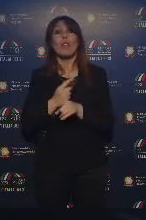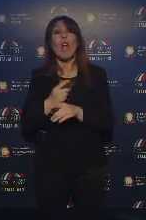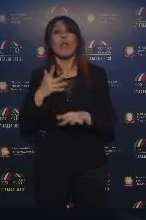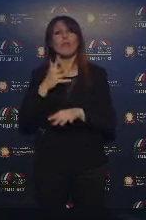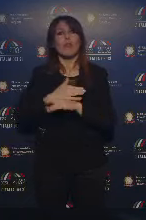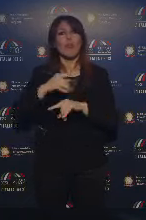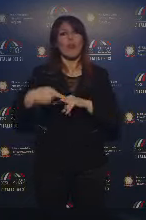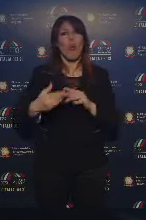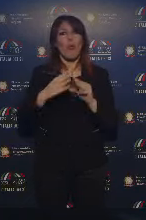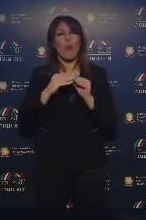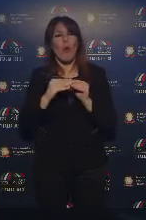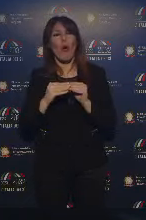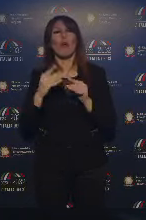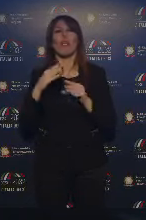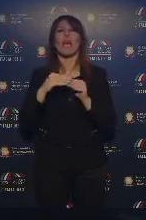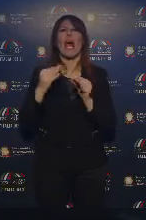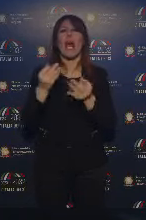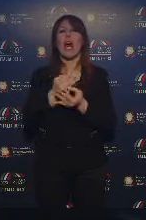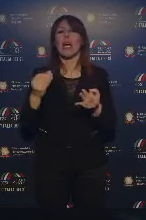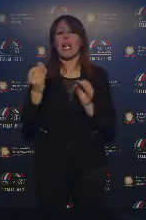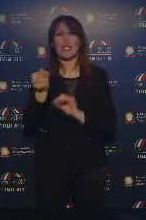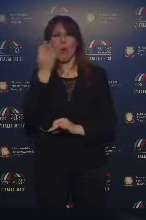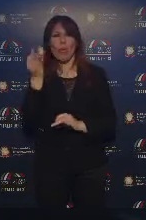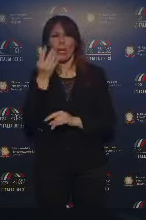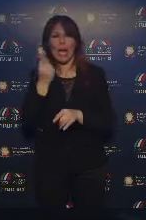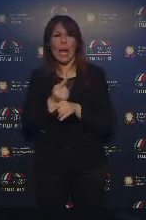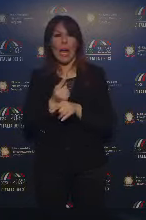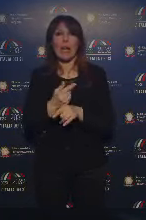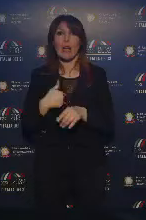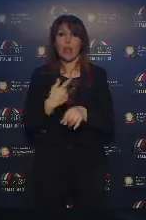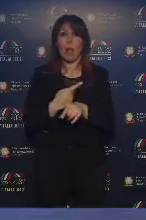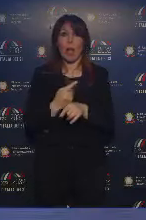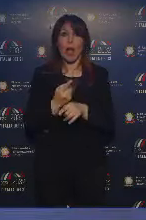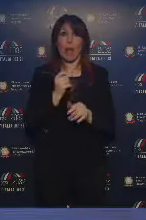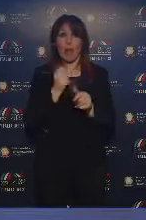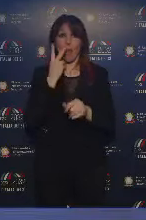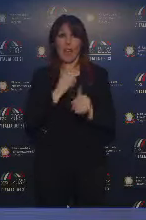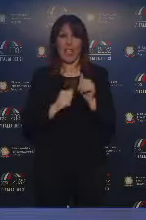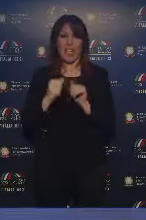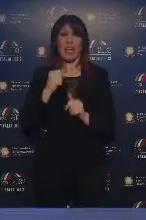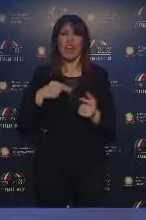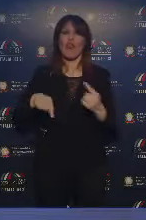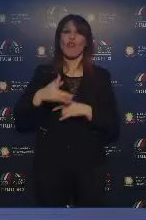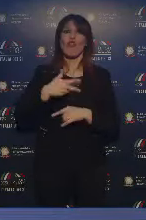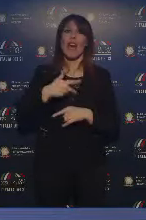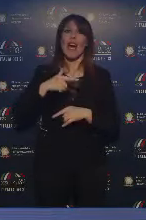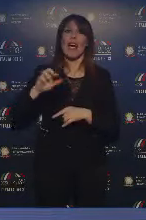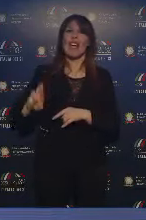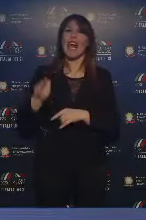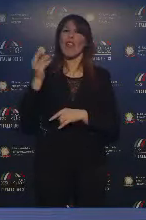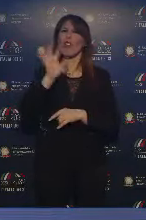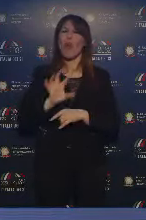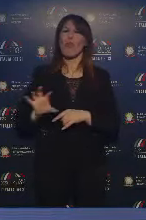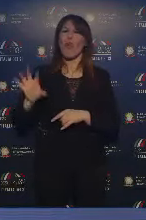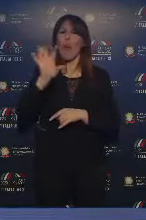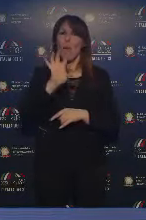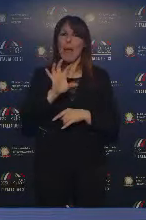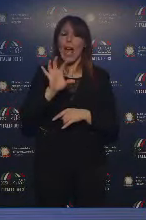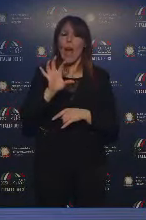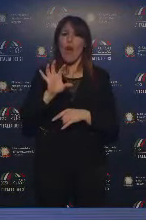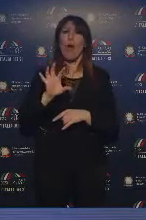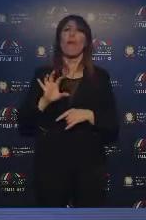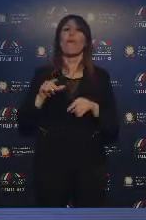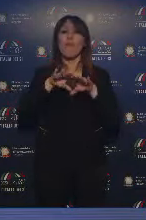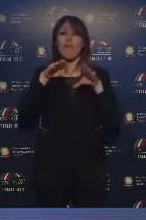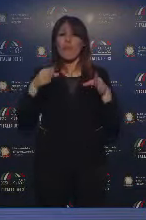soprattutto ldove ci sono Noi purtroppo abbiamo record europeo di viadotti e gallerie per come siamo orograficamente conformati e quindi è chiaro